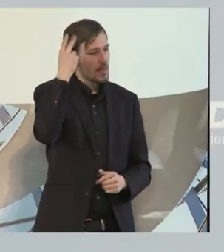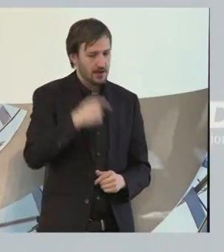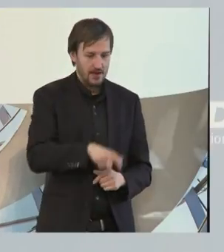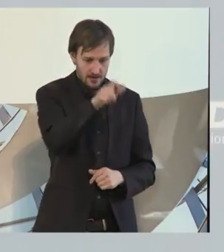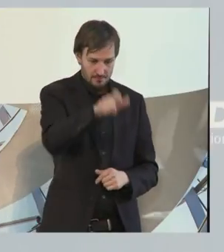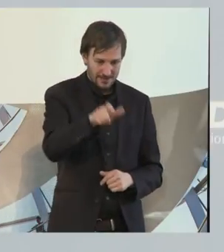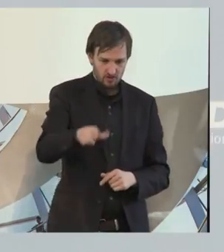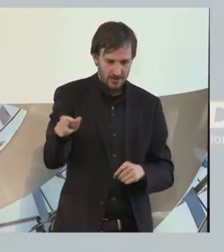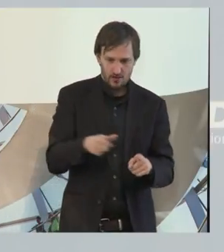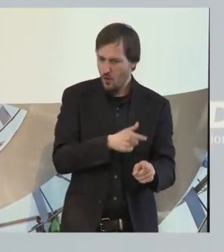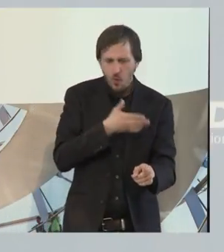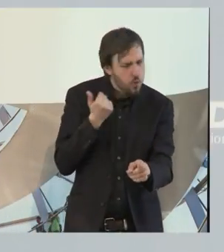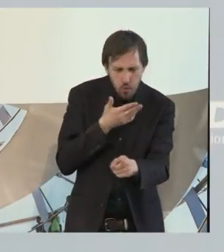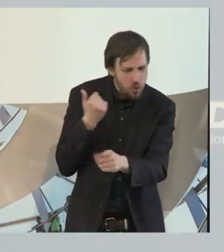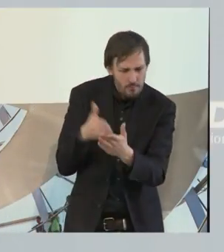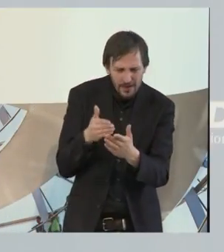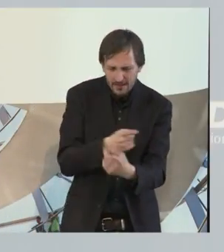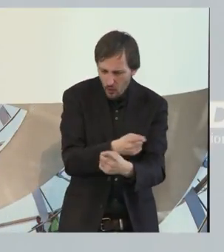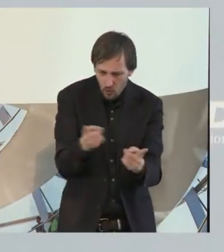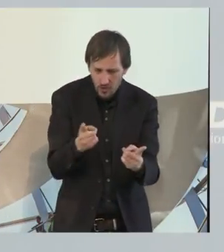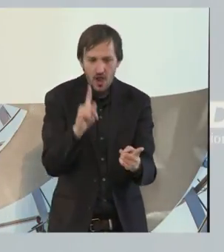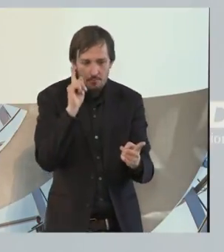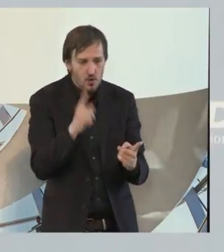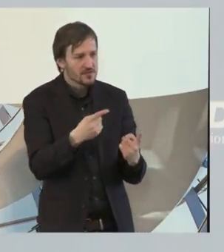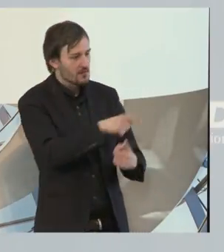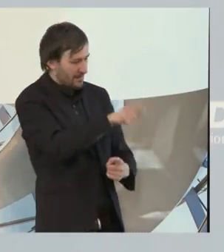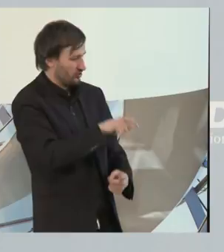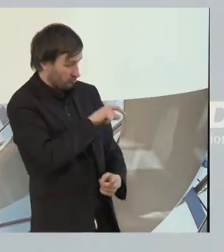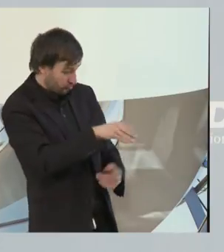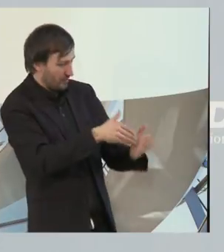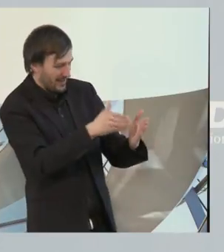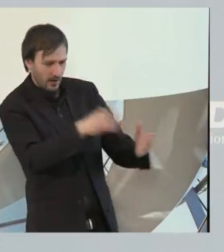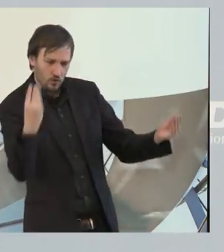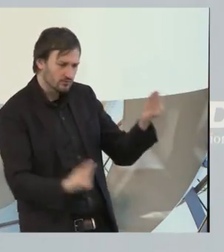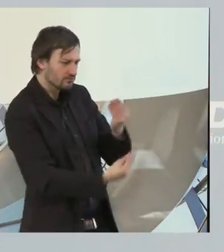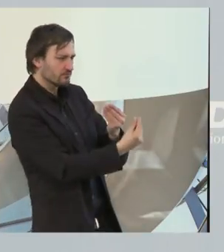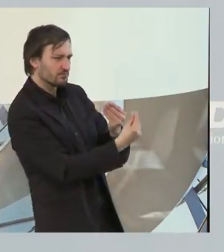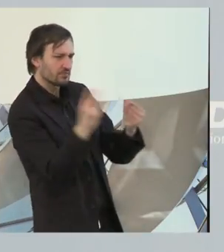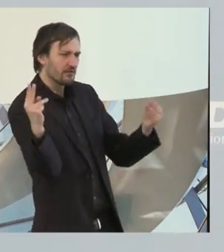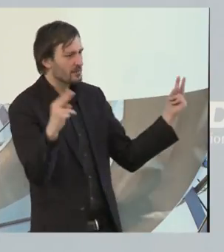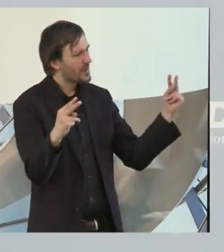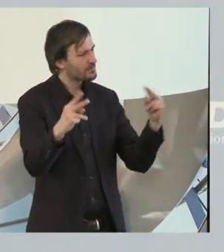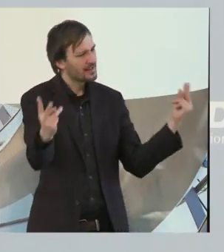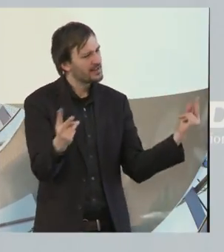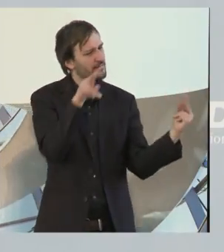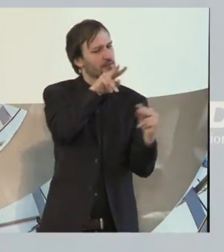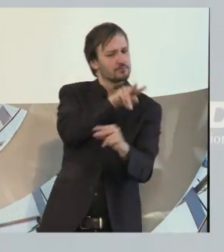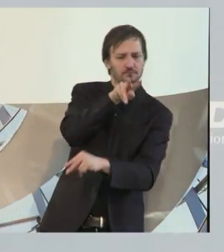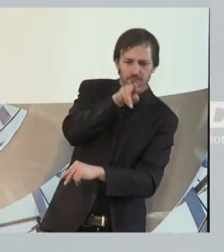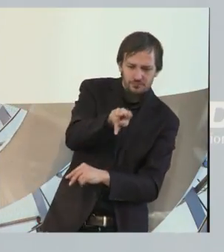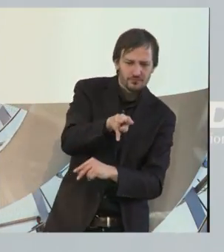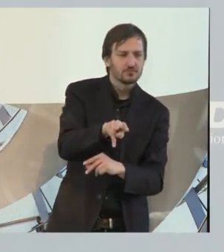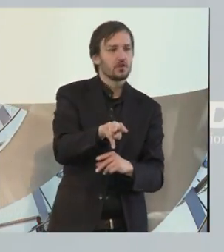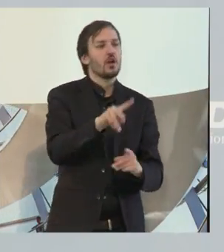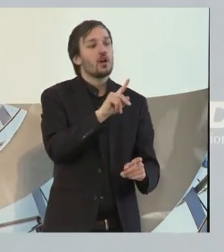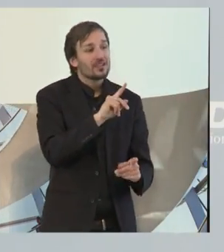diejenigen, die keine Behinderung haben, sich in die Perspektive von Menschen mit Behinderung hineinversetzen. Möchte ich diejenigen unter